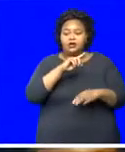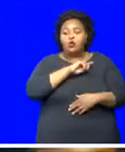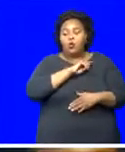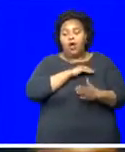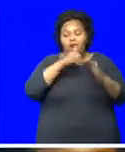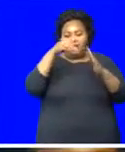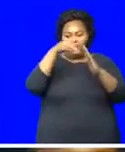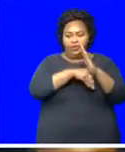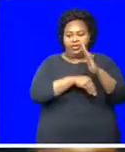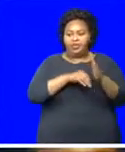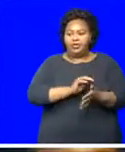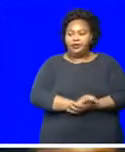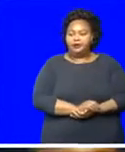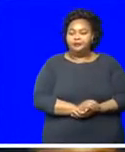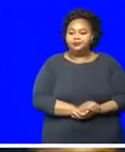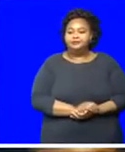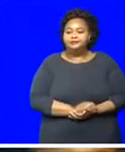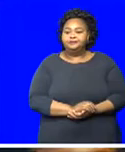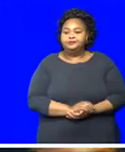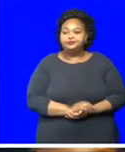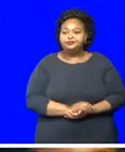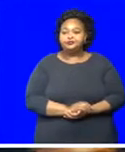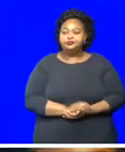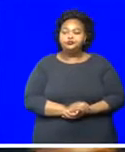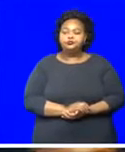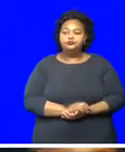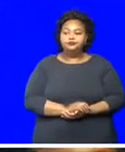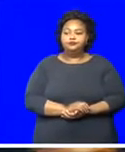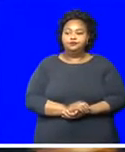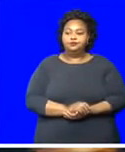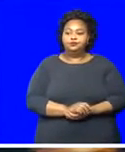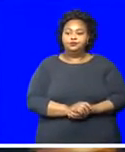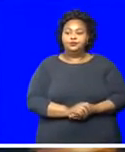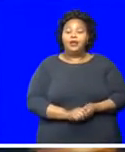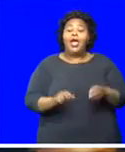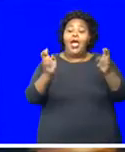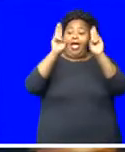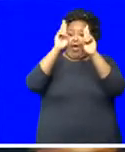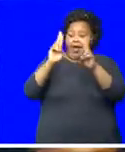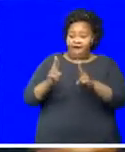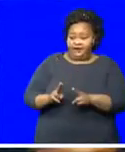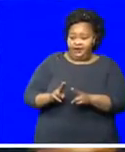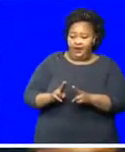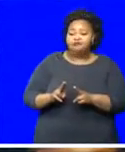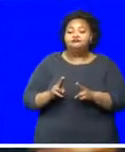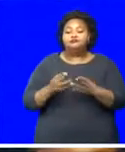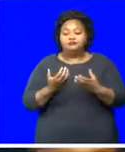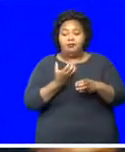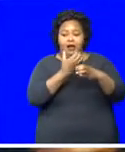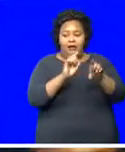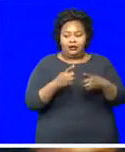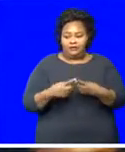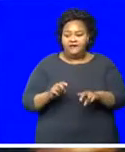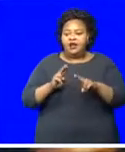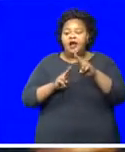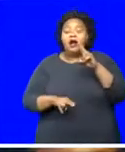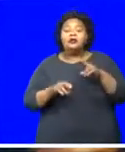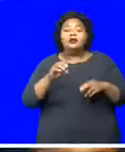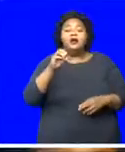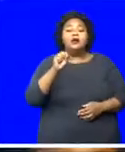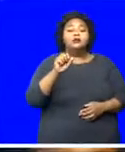Asivele ke singene kuto ngalokugcwele mukeli. Emave livikadle Afrika langaphansi kwezivumelwano sethekuthengiselana saka